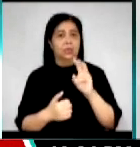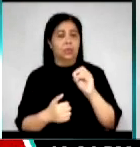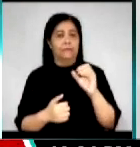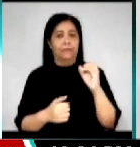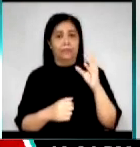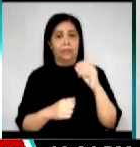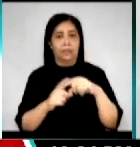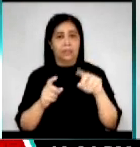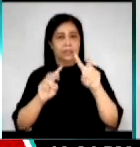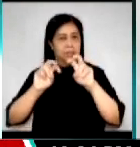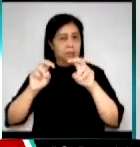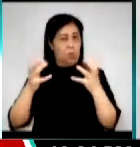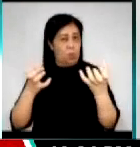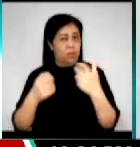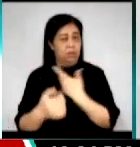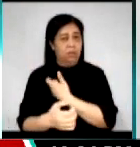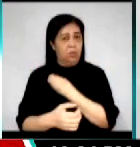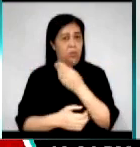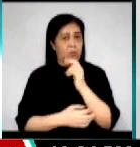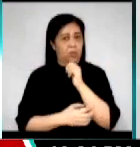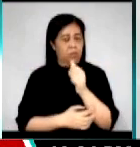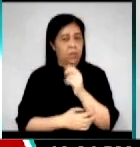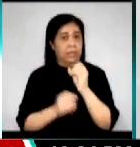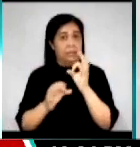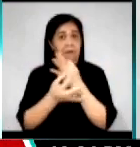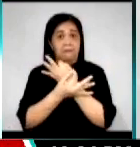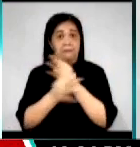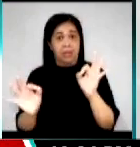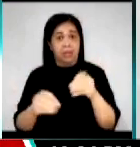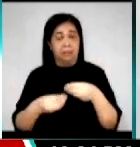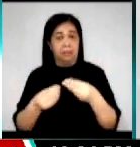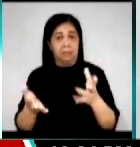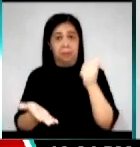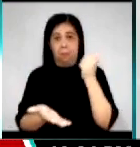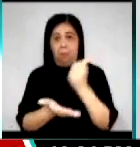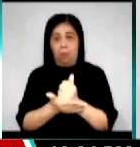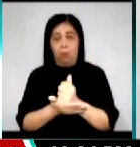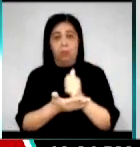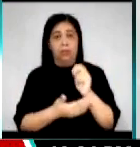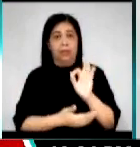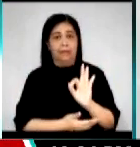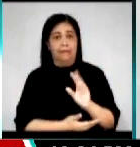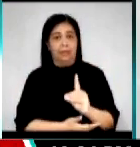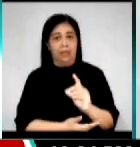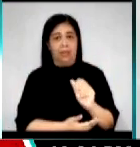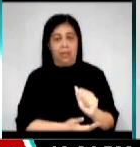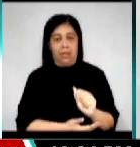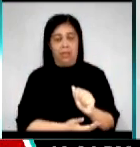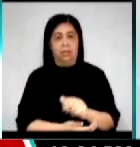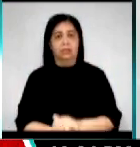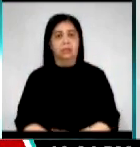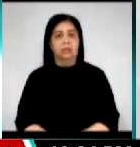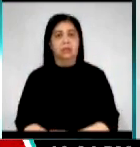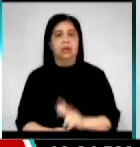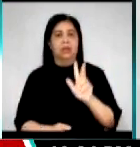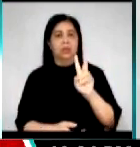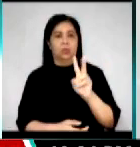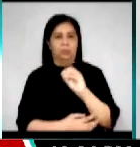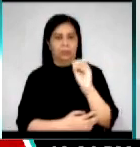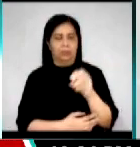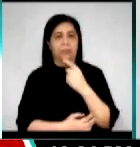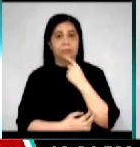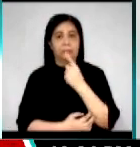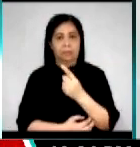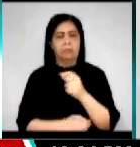nila magpabakuna kung may libreng COVID vaccine na aprobado ng Food and Drug Administration. 32% ang nagsabing payag